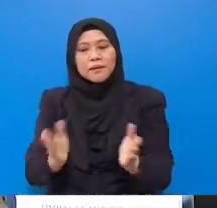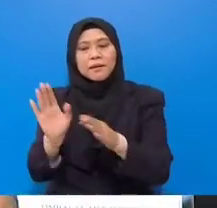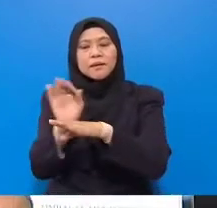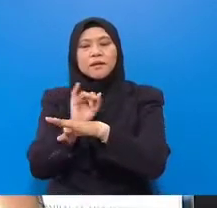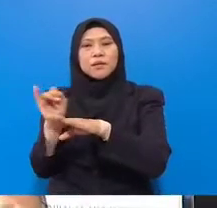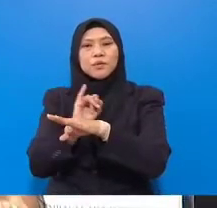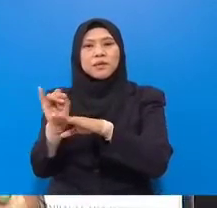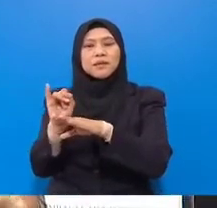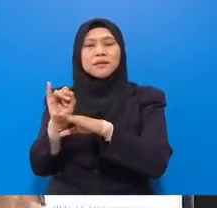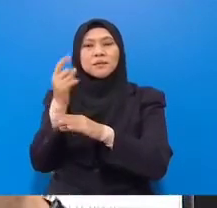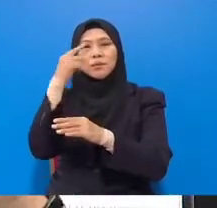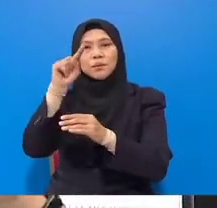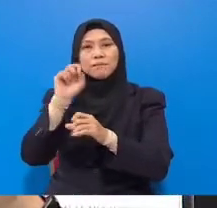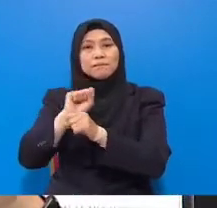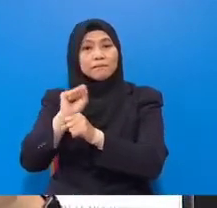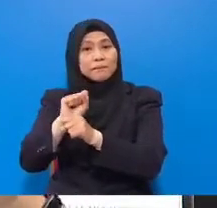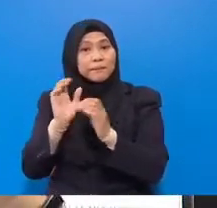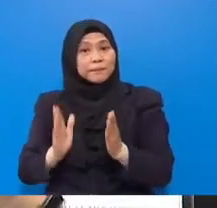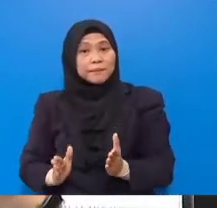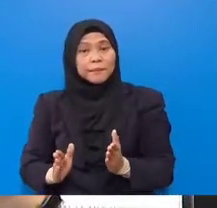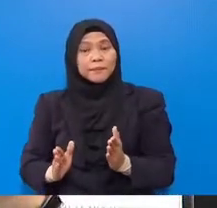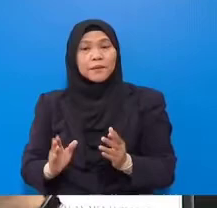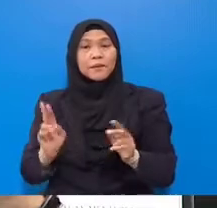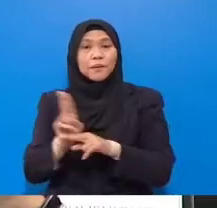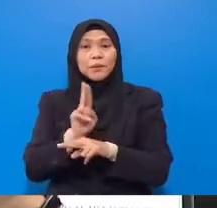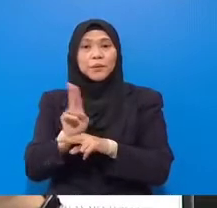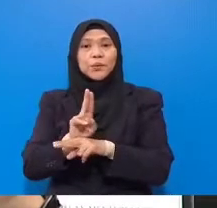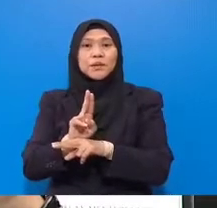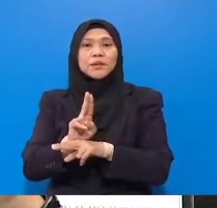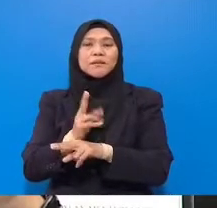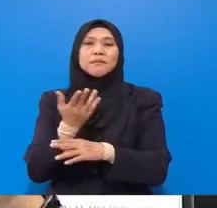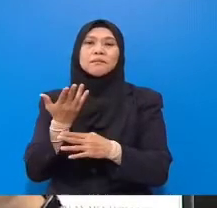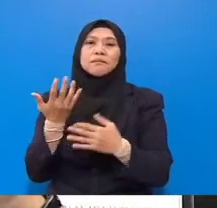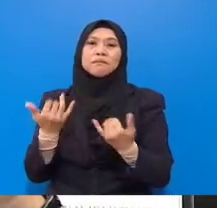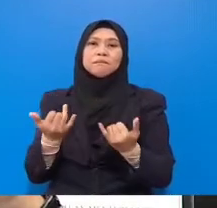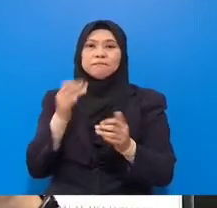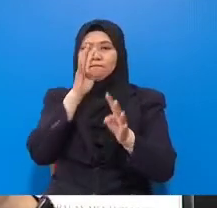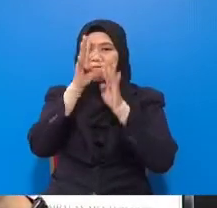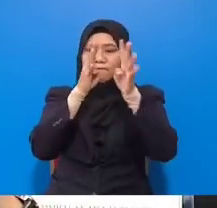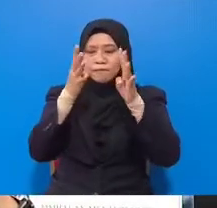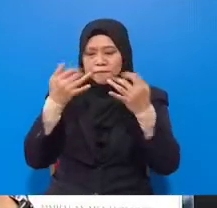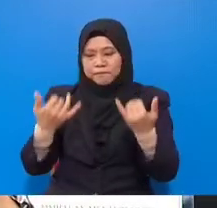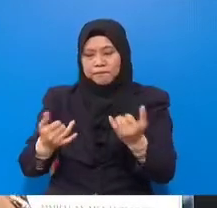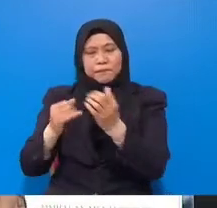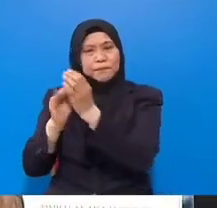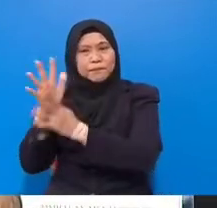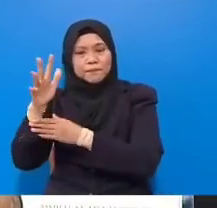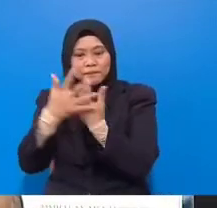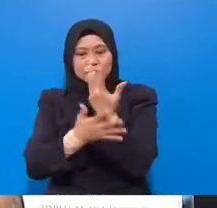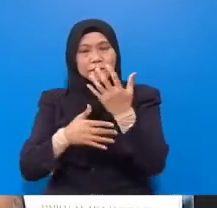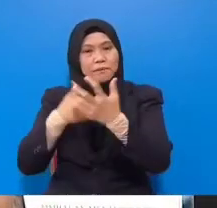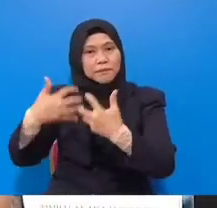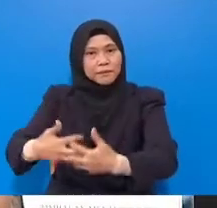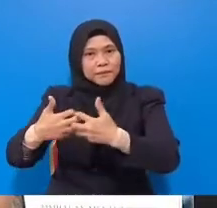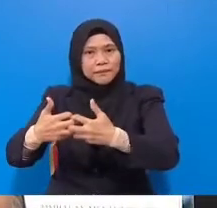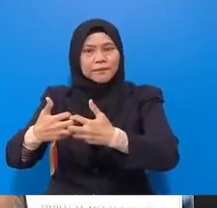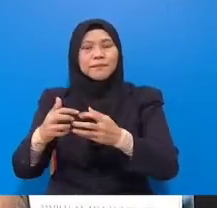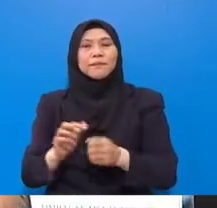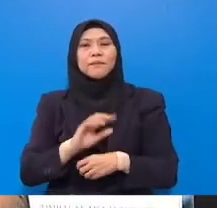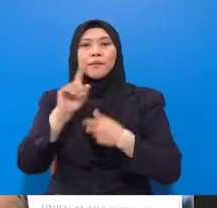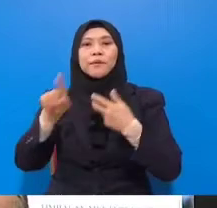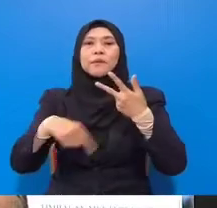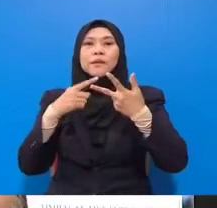industri yang mengintensifkan burung untuk menggunakan otomasi dalam sektor perkilangan ketiganya Hai